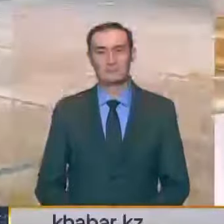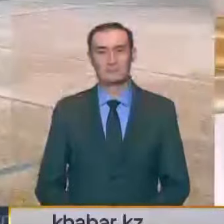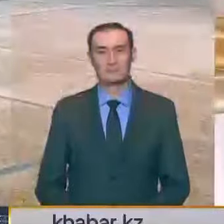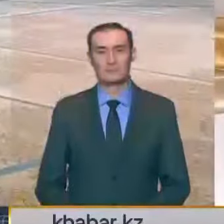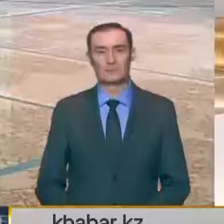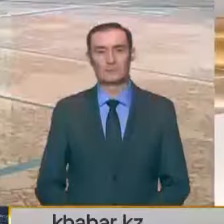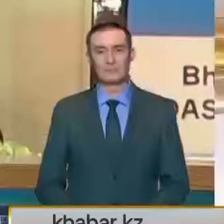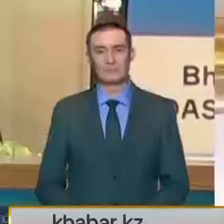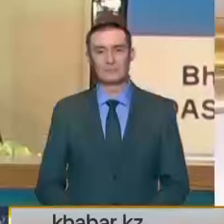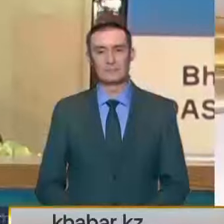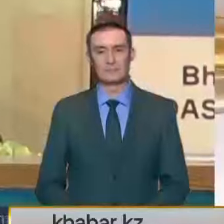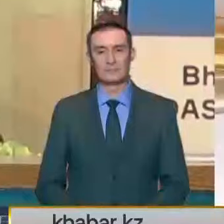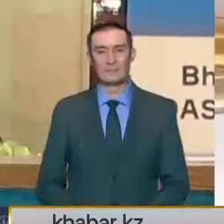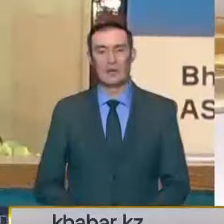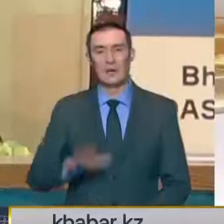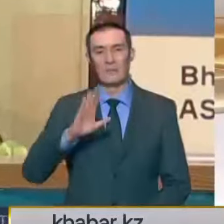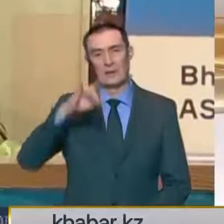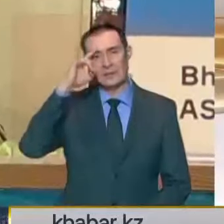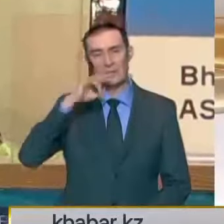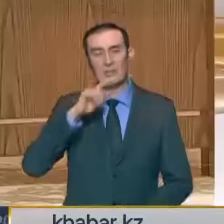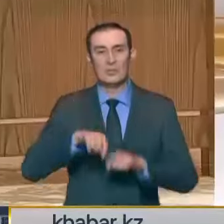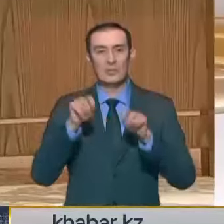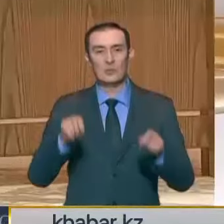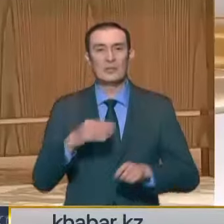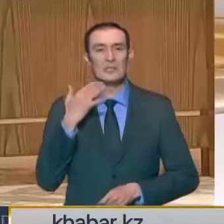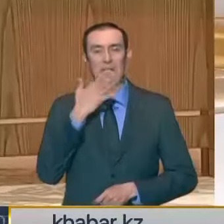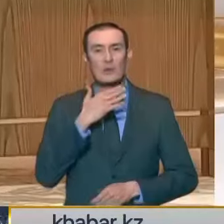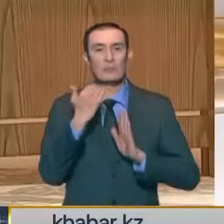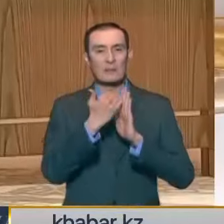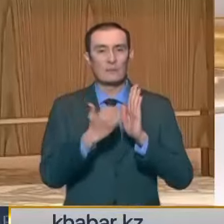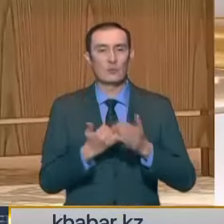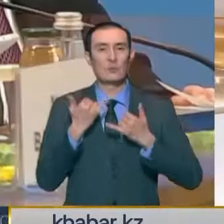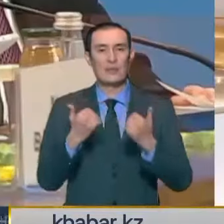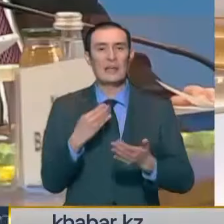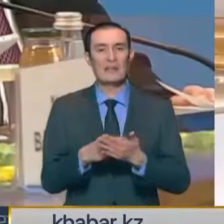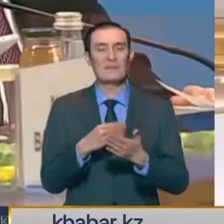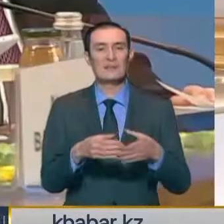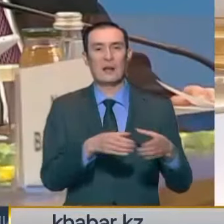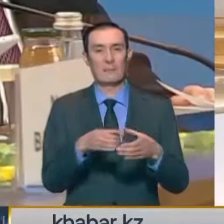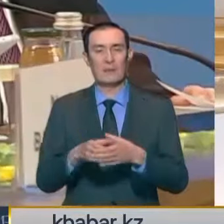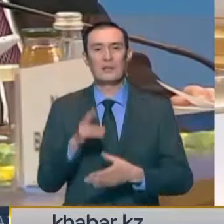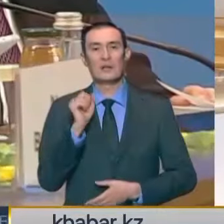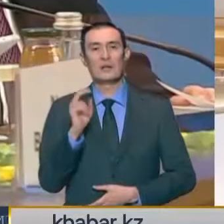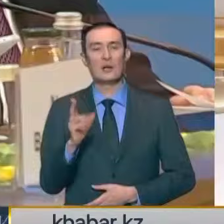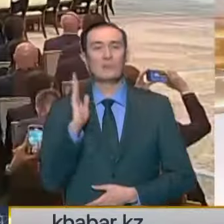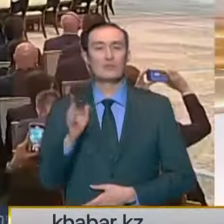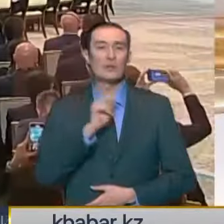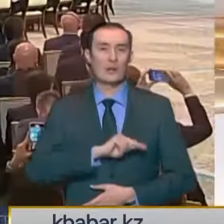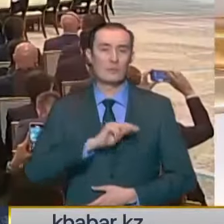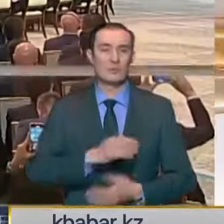главном привлекая капитал в Казахстане создадут национальную платформу для инвесторов как она будет работать